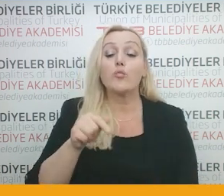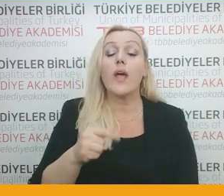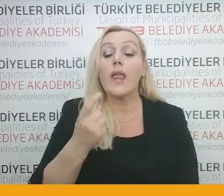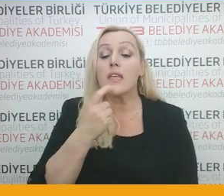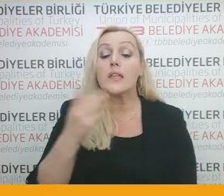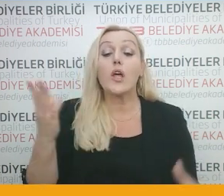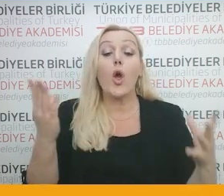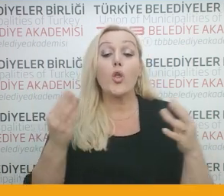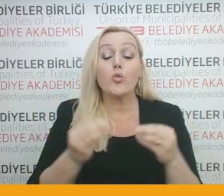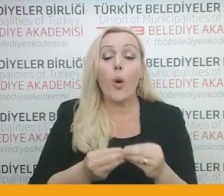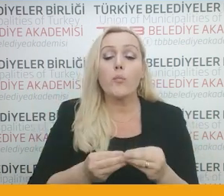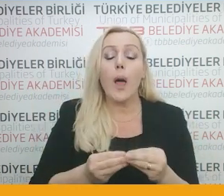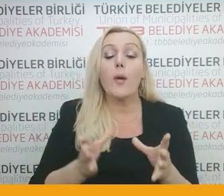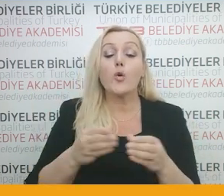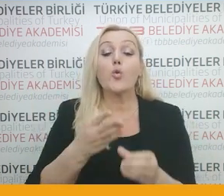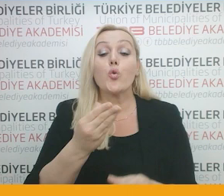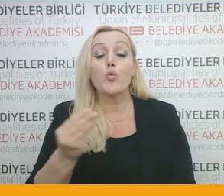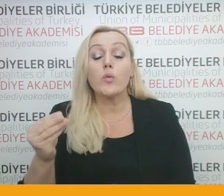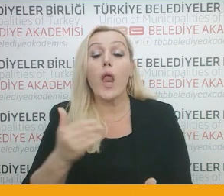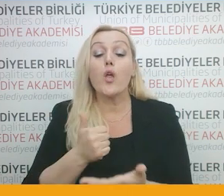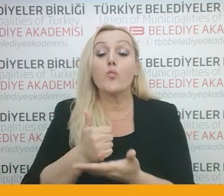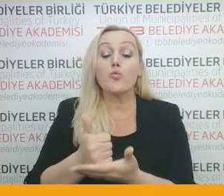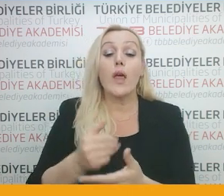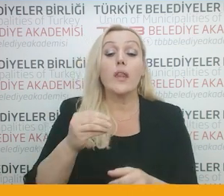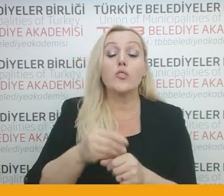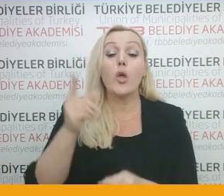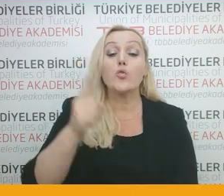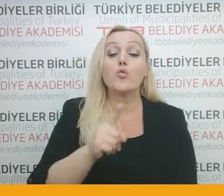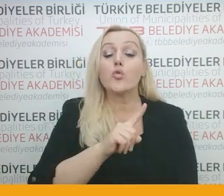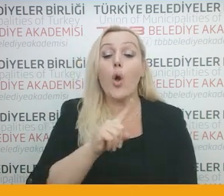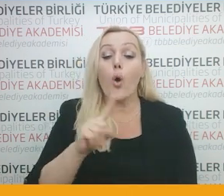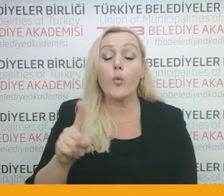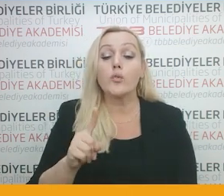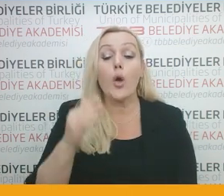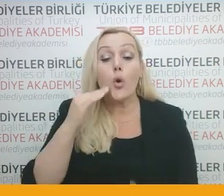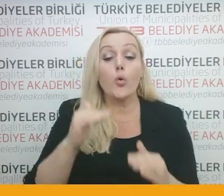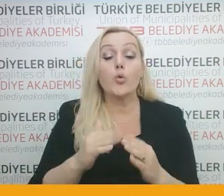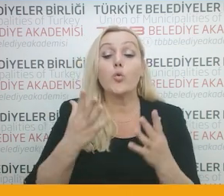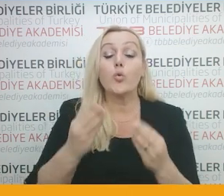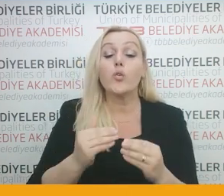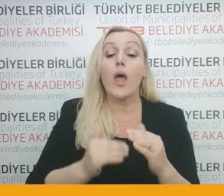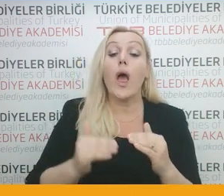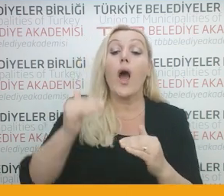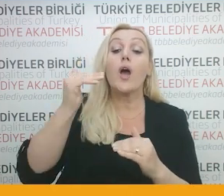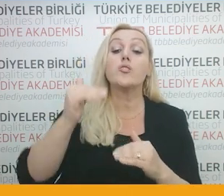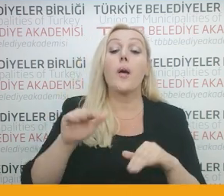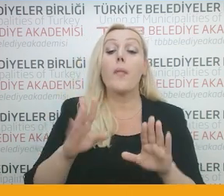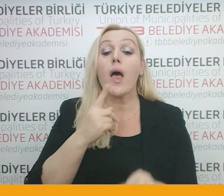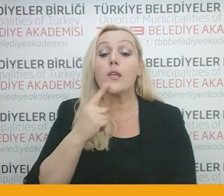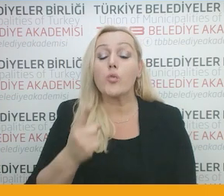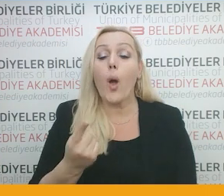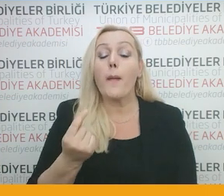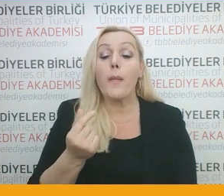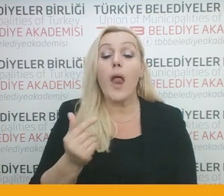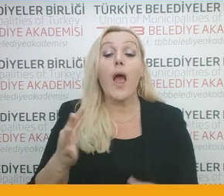toplama idarelerin bütçelerine bu amaçla konulacak ödeneklerin %10'unu kamu ihale konu uygun görülür olmadıkça aşamaz diyor. Bu parasal